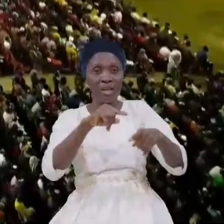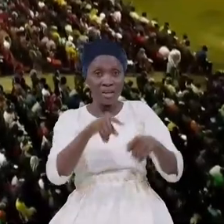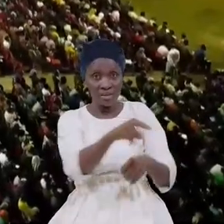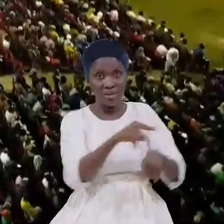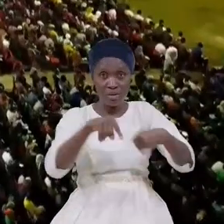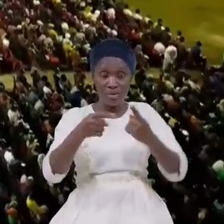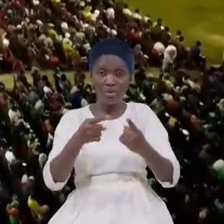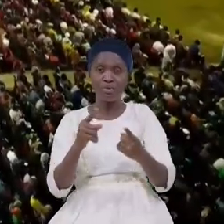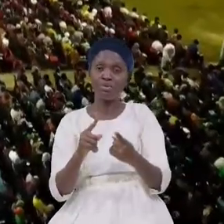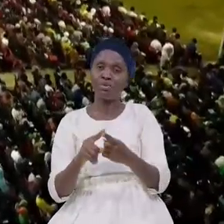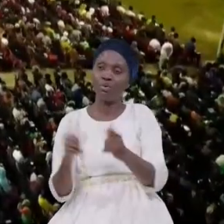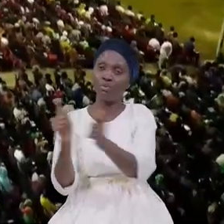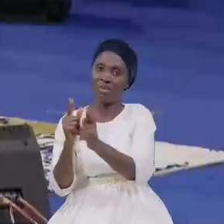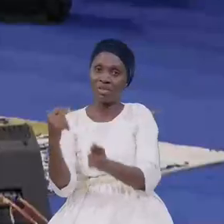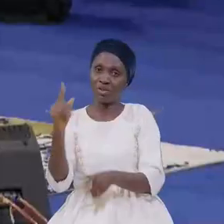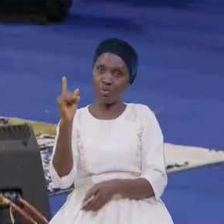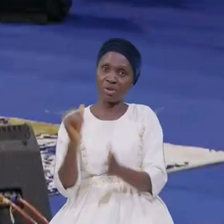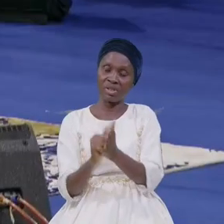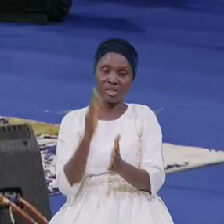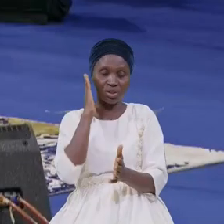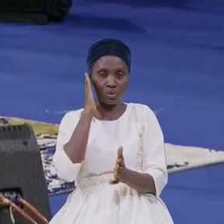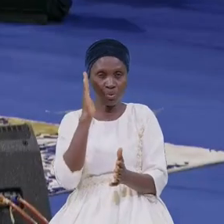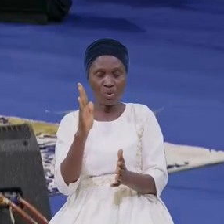alors, vers celui qui va voler,